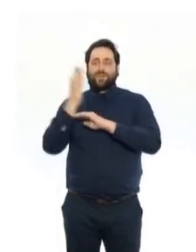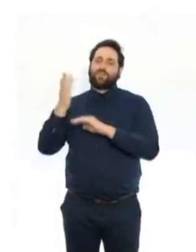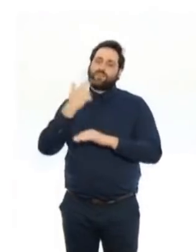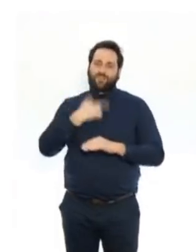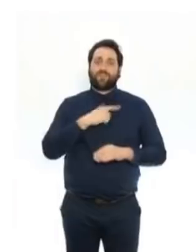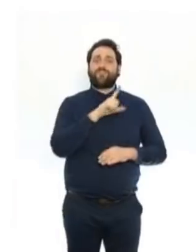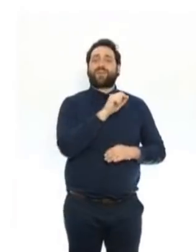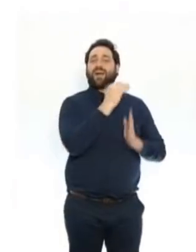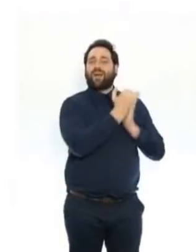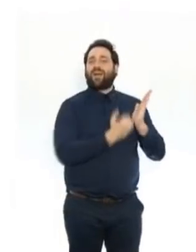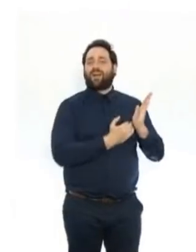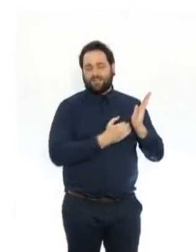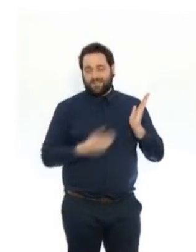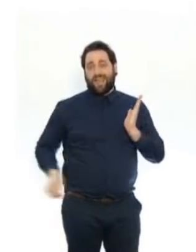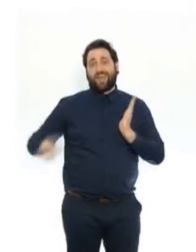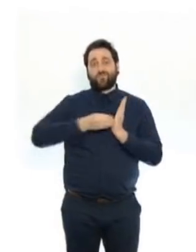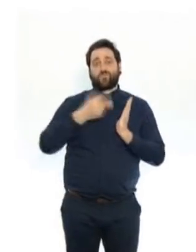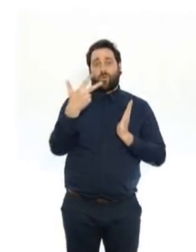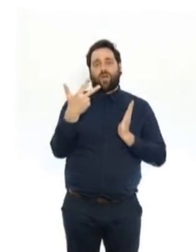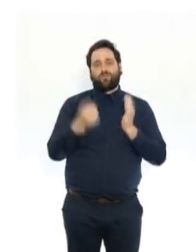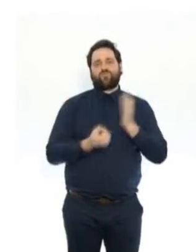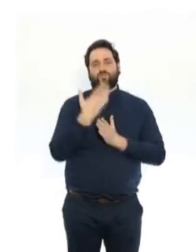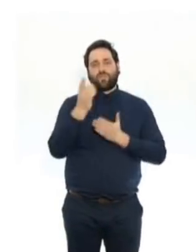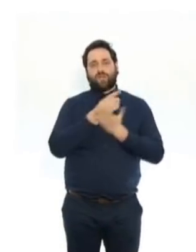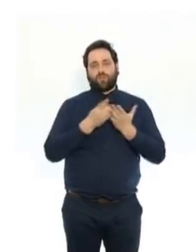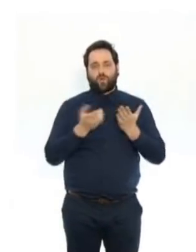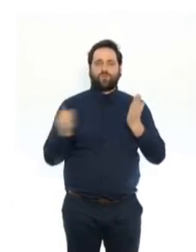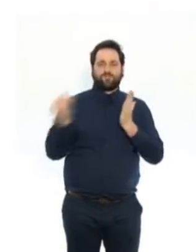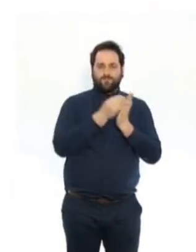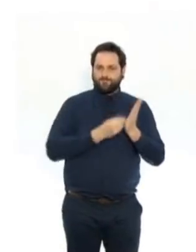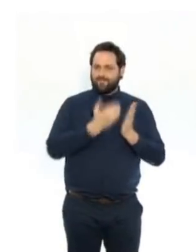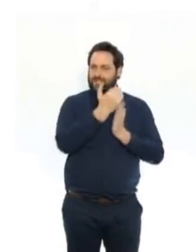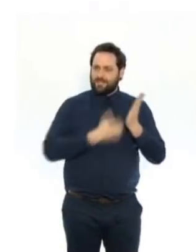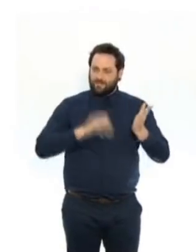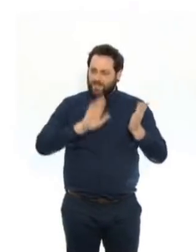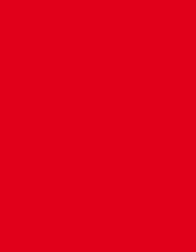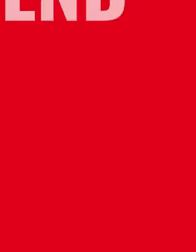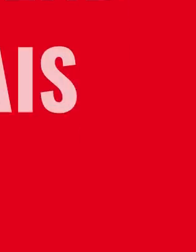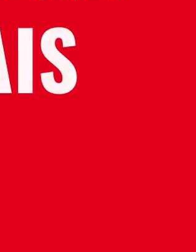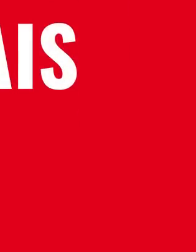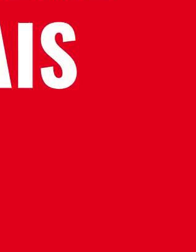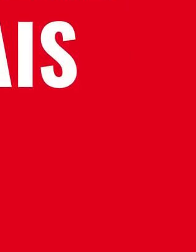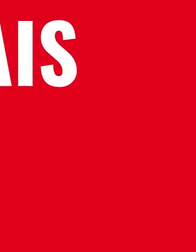liste des 20 départements placés sous surveillance renforcée.